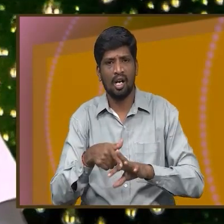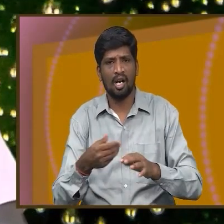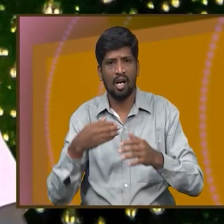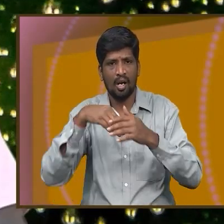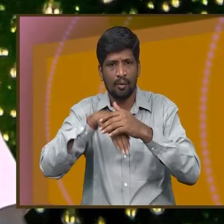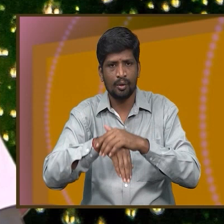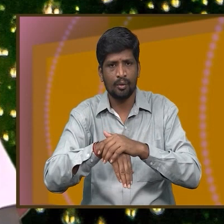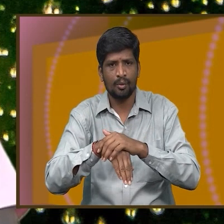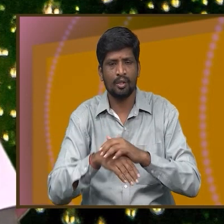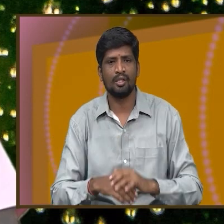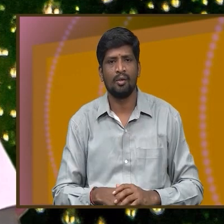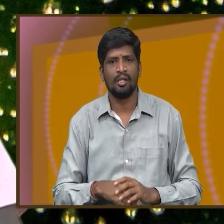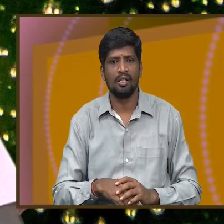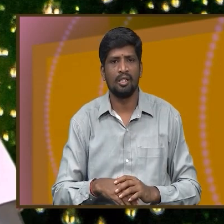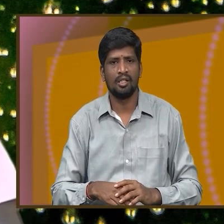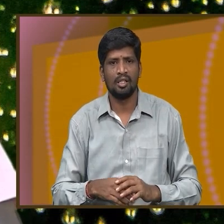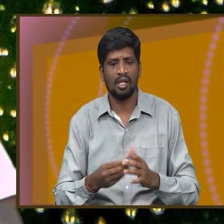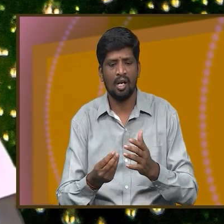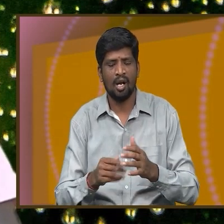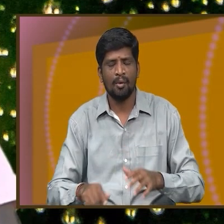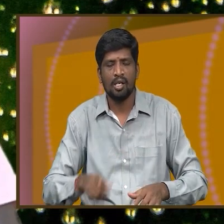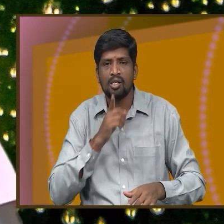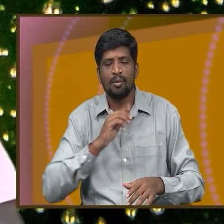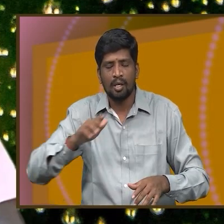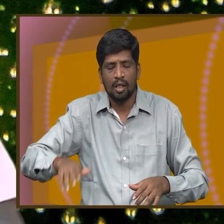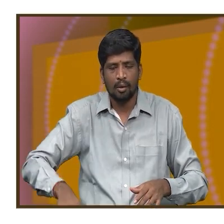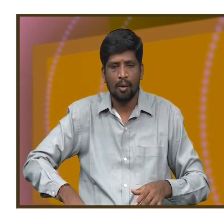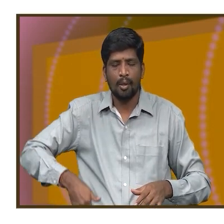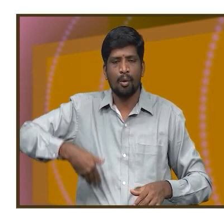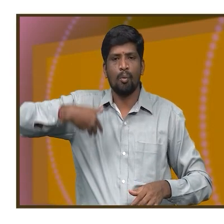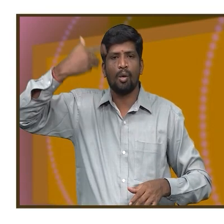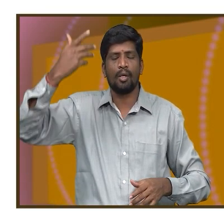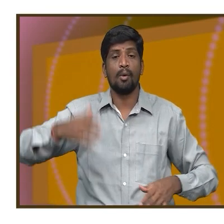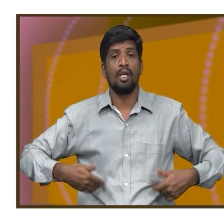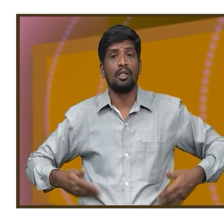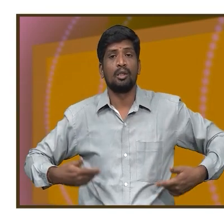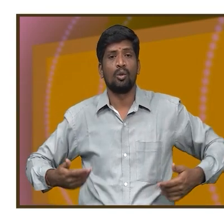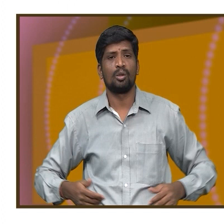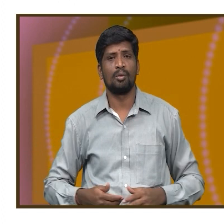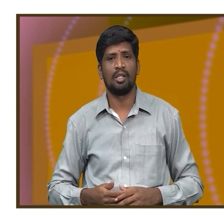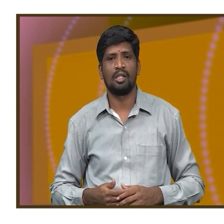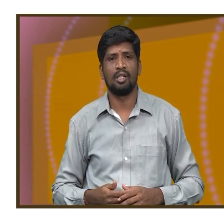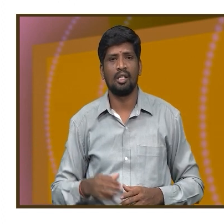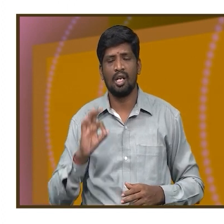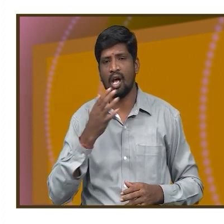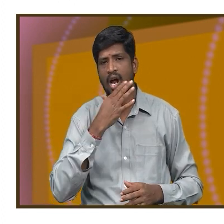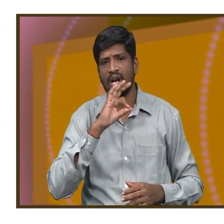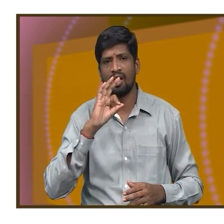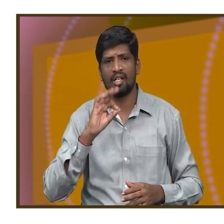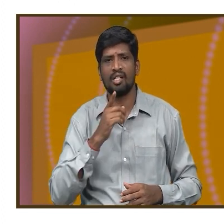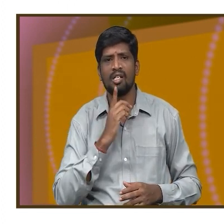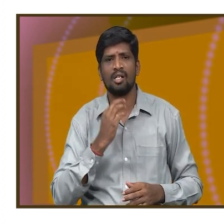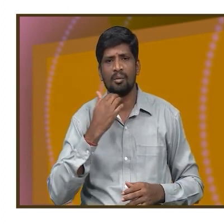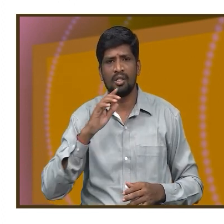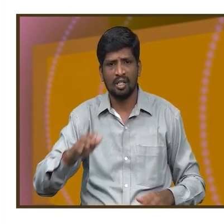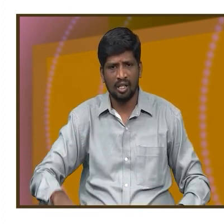ஒரு மேகத்துணுக்குகள் காலடியில் பரவுவது போல அப்படி இருக்குது. அடுத்து பார்த்திங்கன்னா ஒரு பனியின் மிருது காலடியில் படர்வது போலவும் மினிசியாக இருக்கிறதாக நிறையா